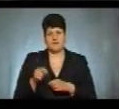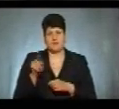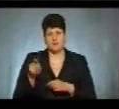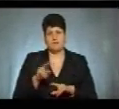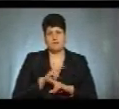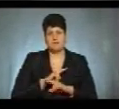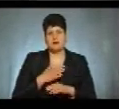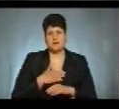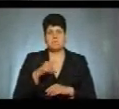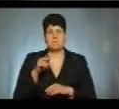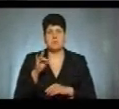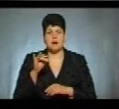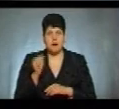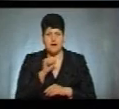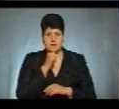мій прадід.